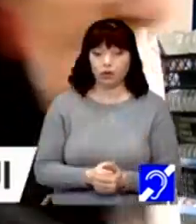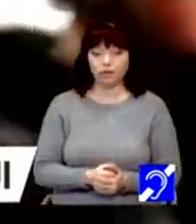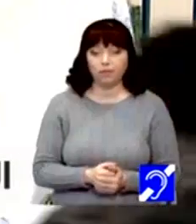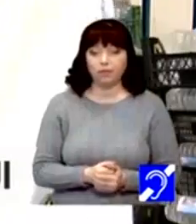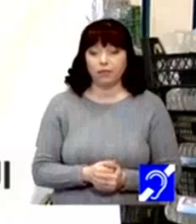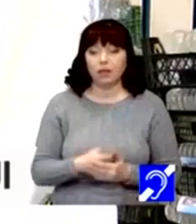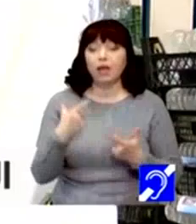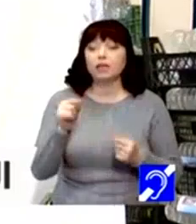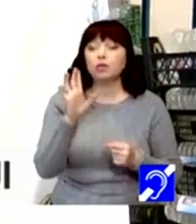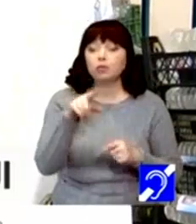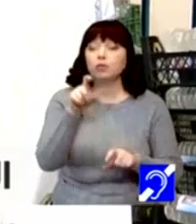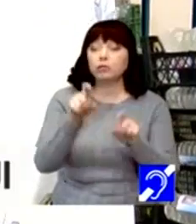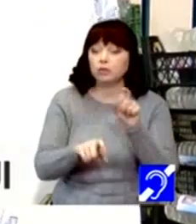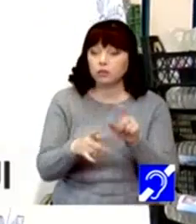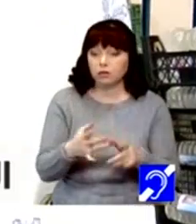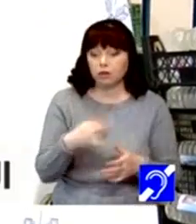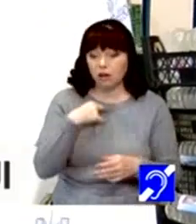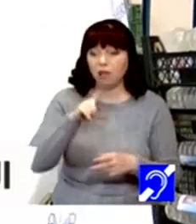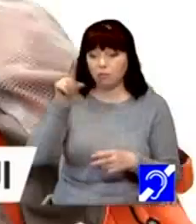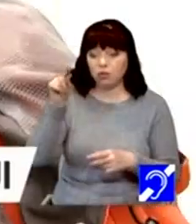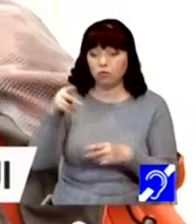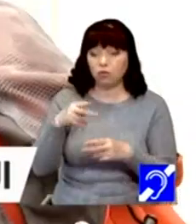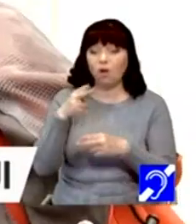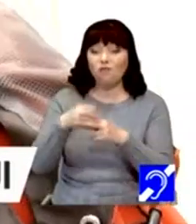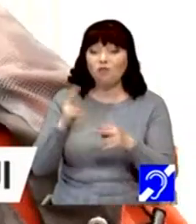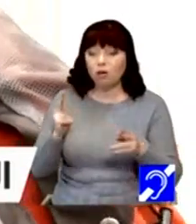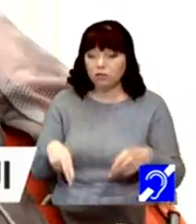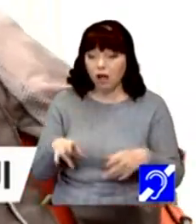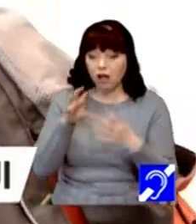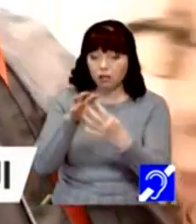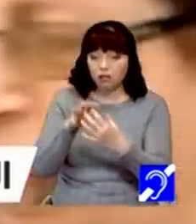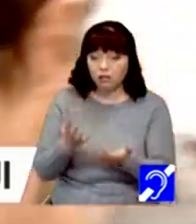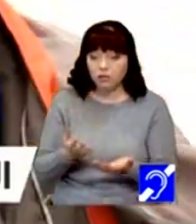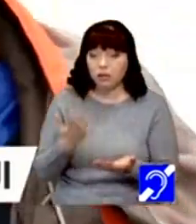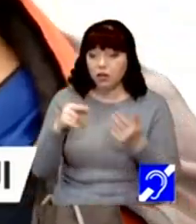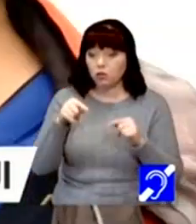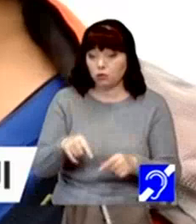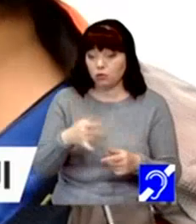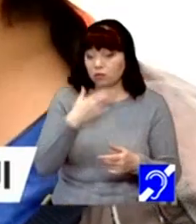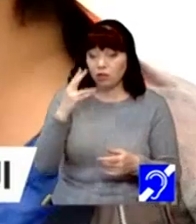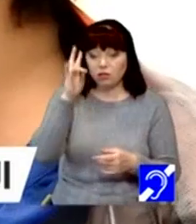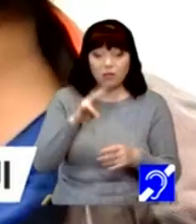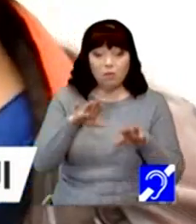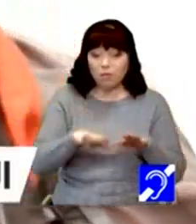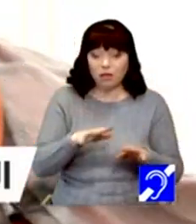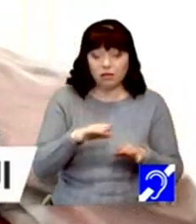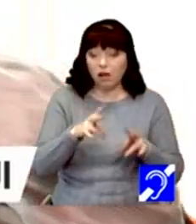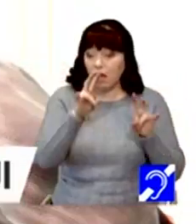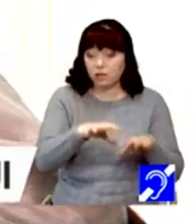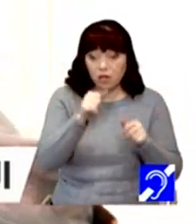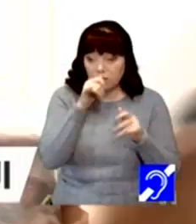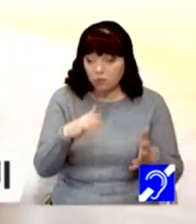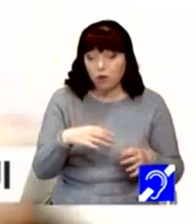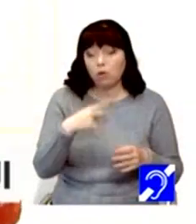Păi nu știu de unde să mă duc la autogara dacă nu am un de aicea biserică să stau merg acuma la slujbă